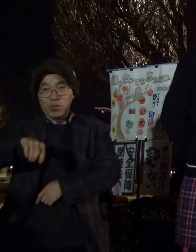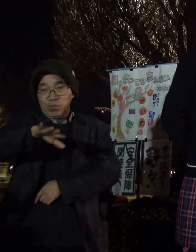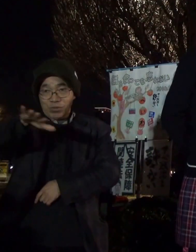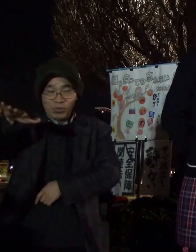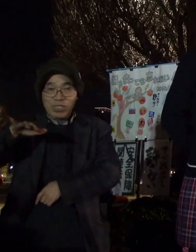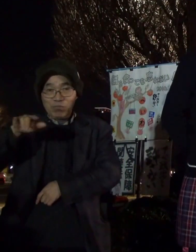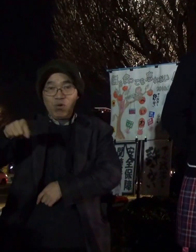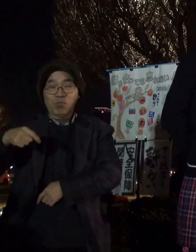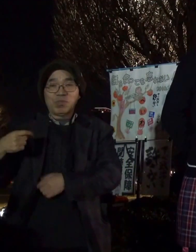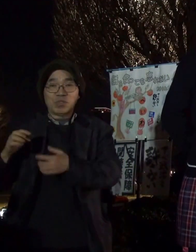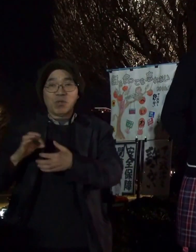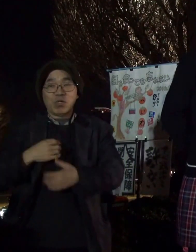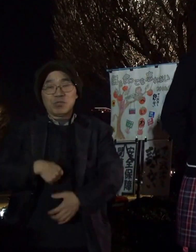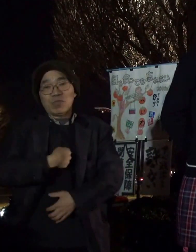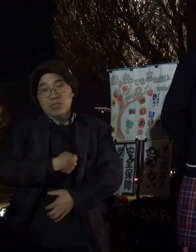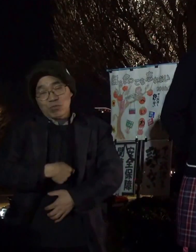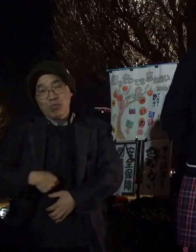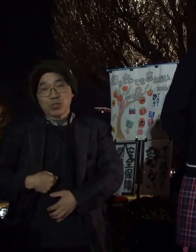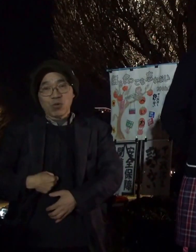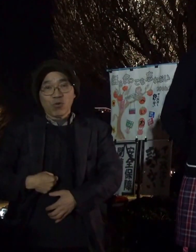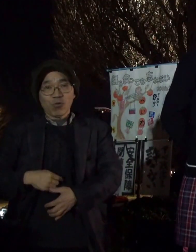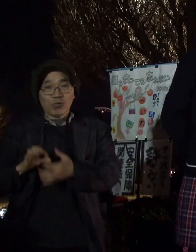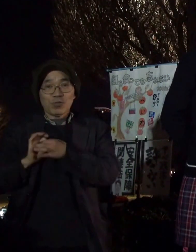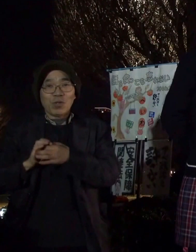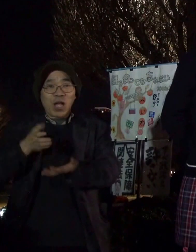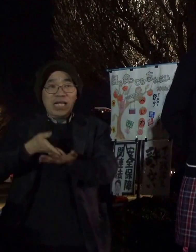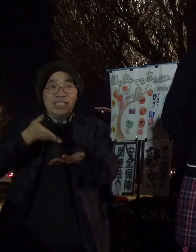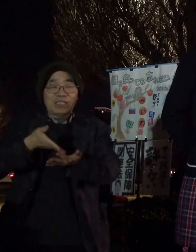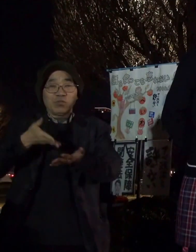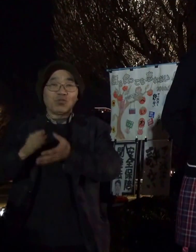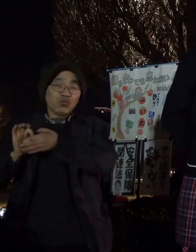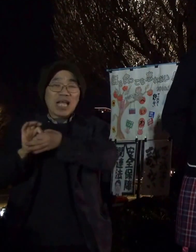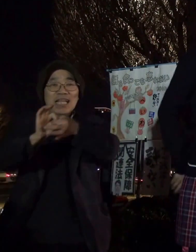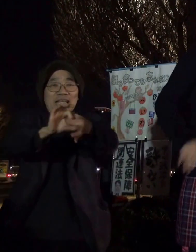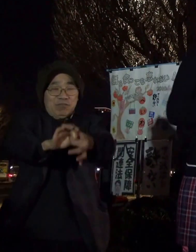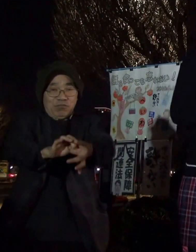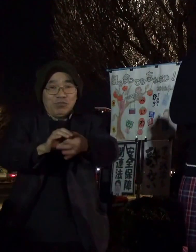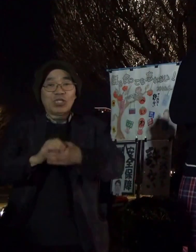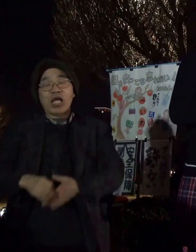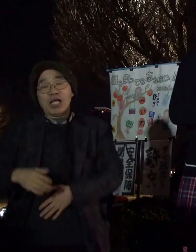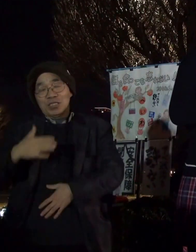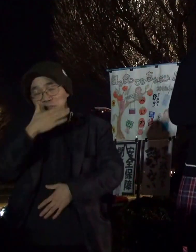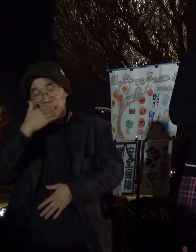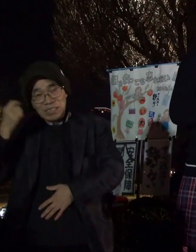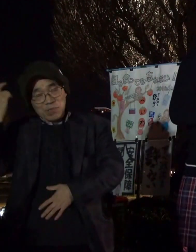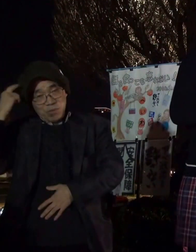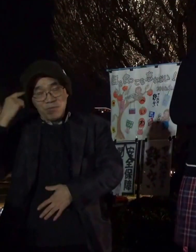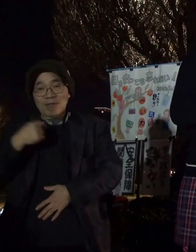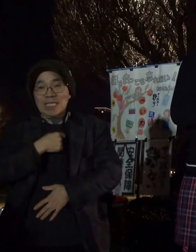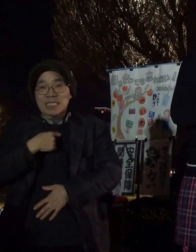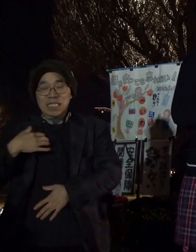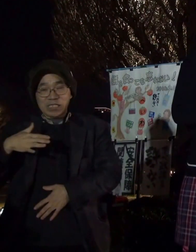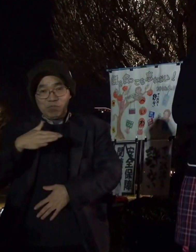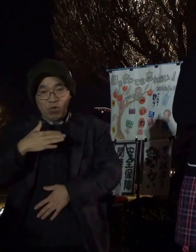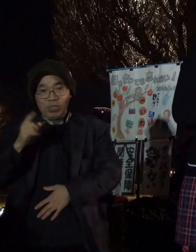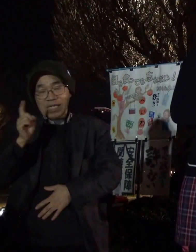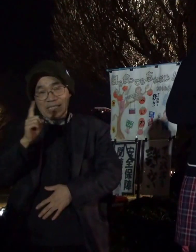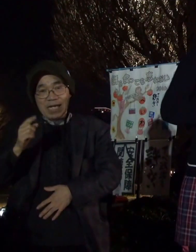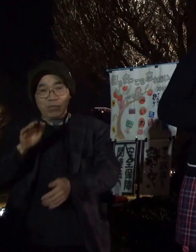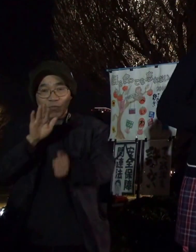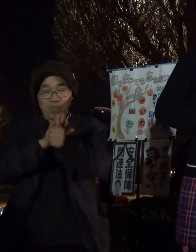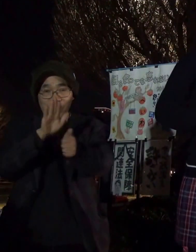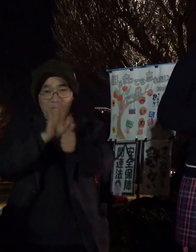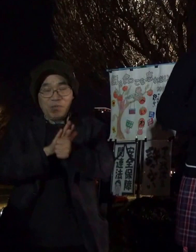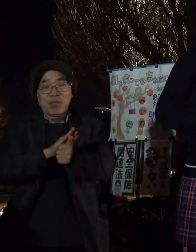を伝え続けているっていうのは本当に素敵だなと思って、私たちもこう何か力になれることがあればいいなと思